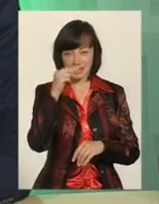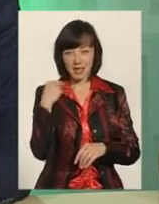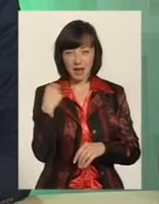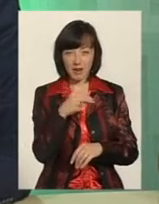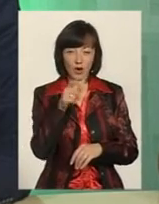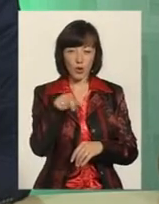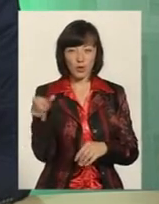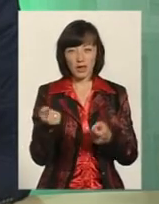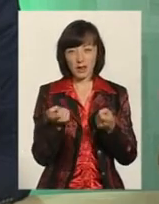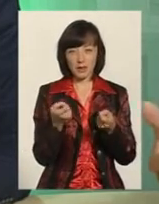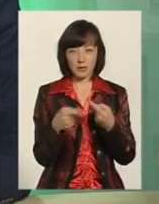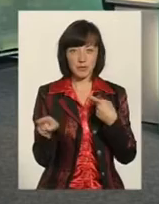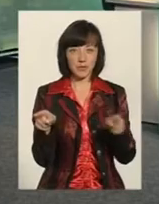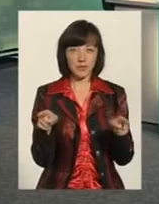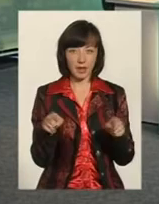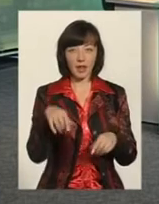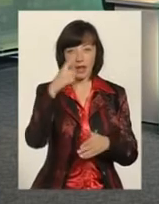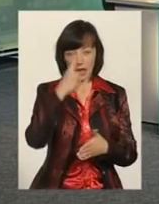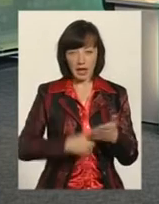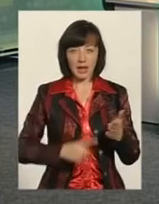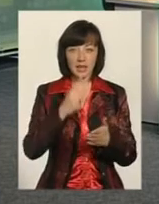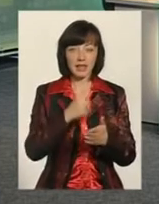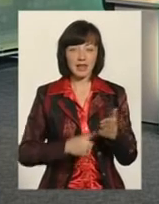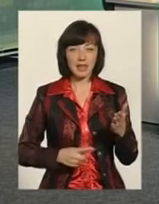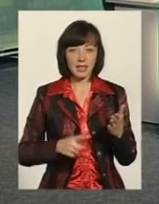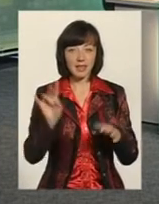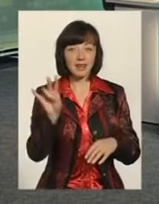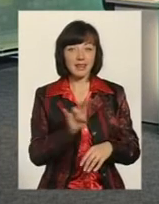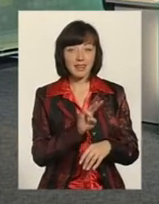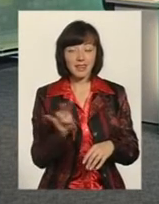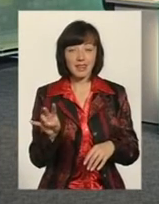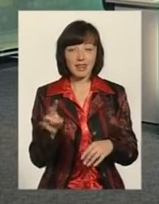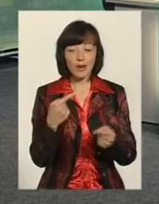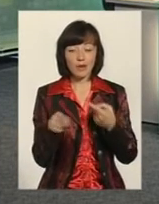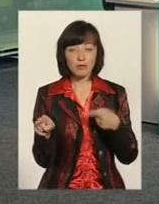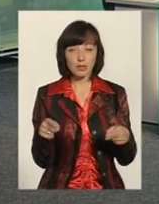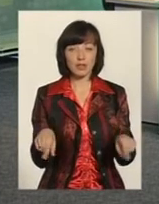такі, скажімо, і навіть релігійні